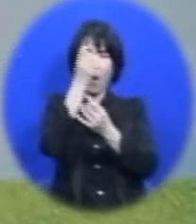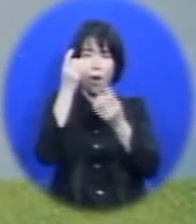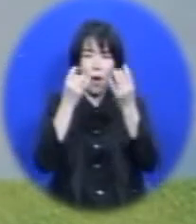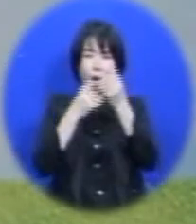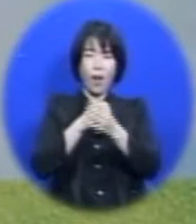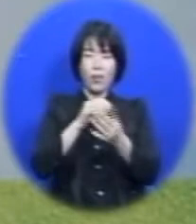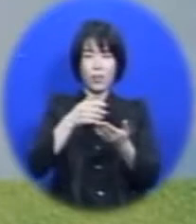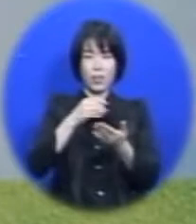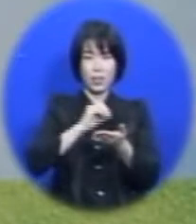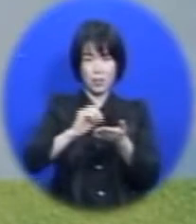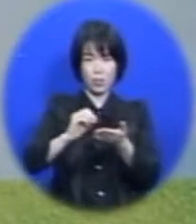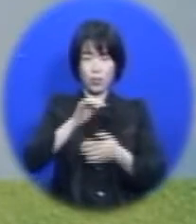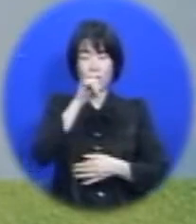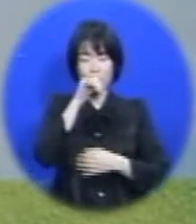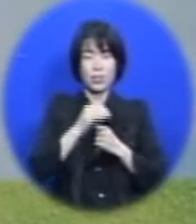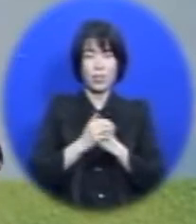있습니다.